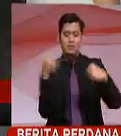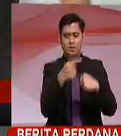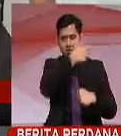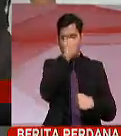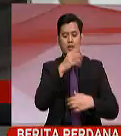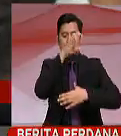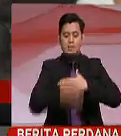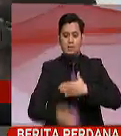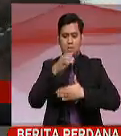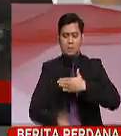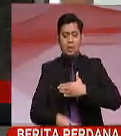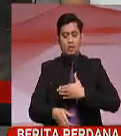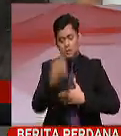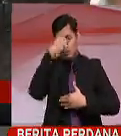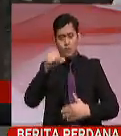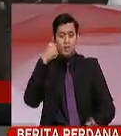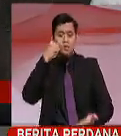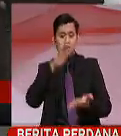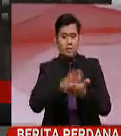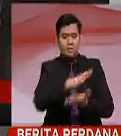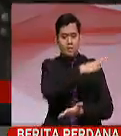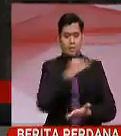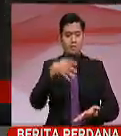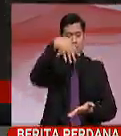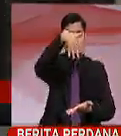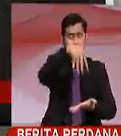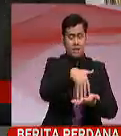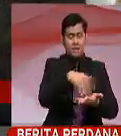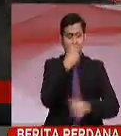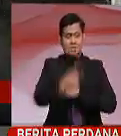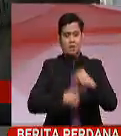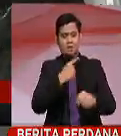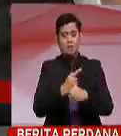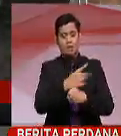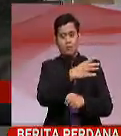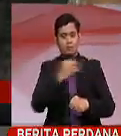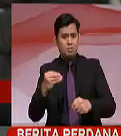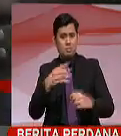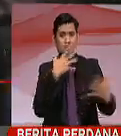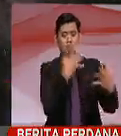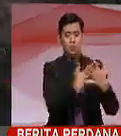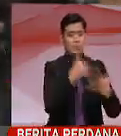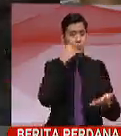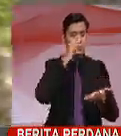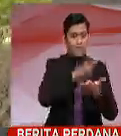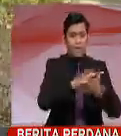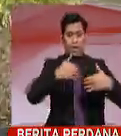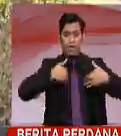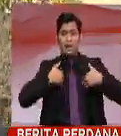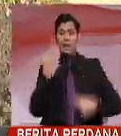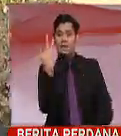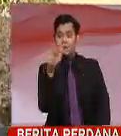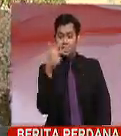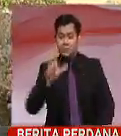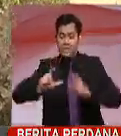kecenderungan ke atas mangsa diduga dipenjara setahun bagi2 perteduhan Grande mengurung istrinya selain memiliki 13 keping VCD